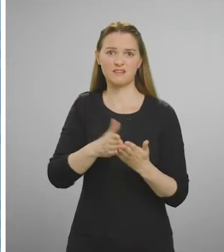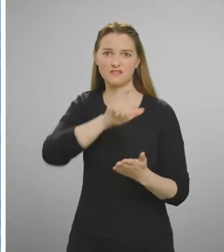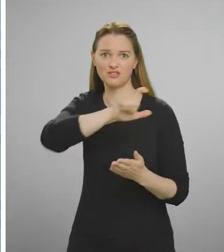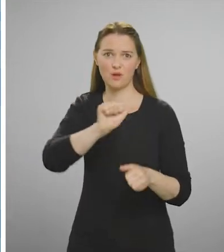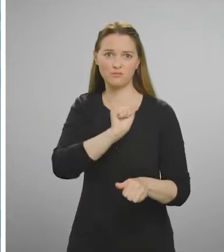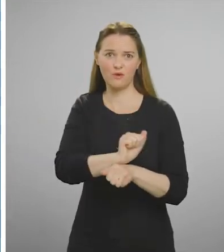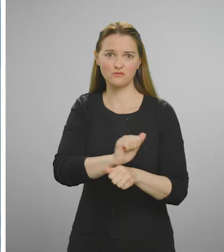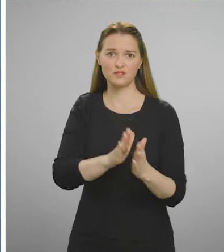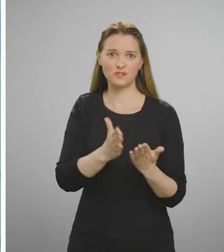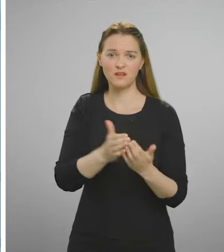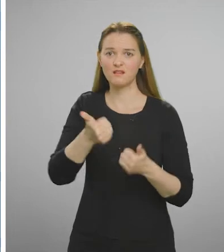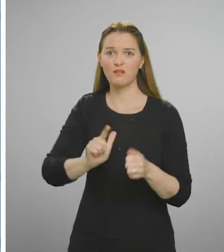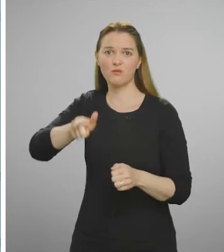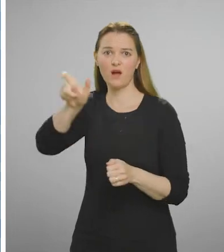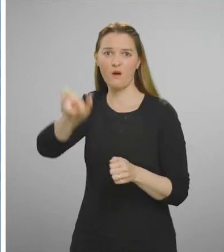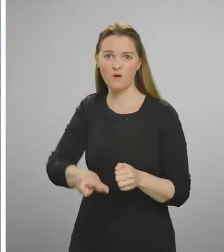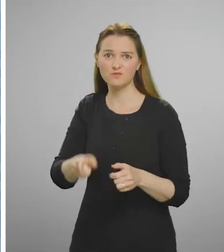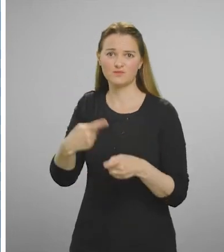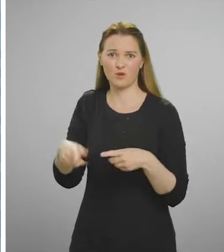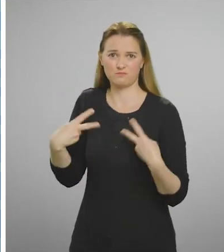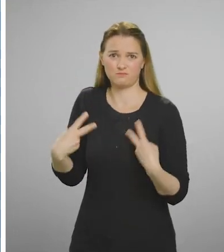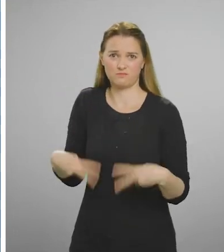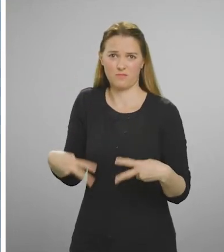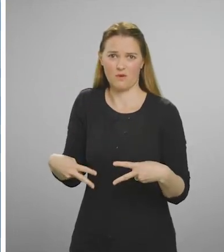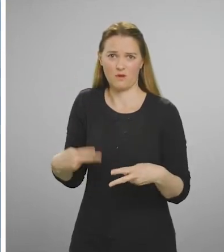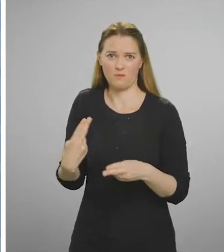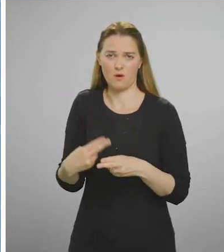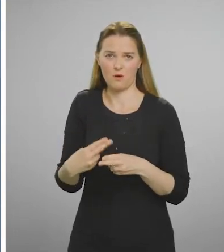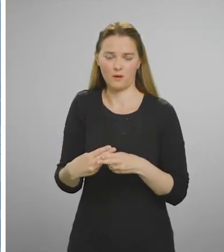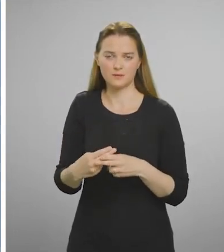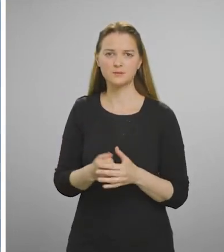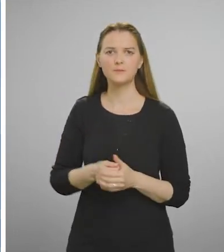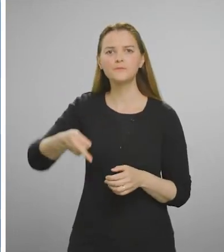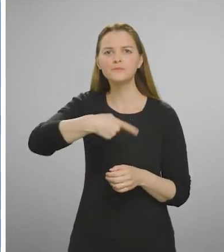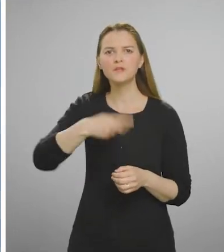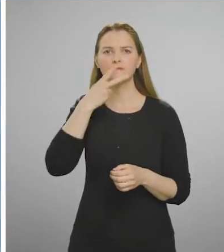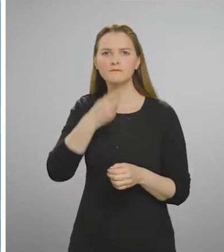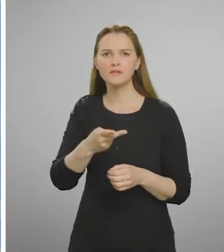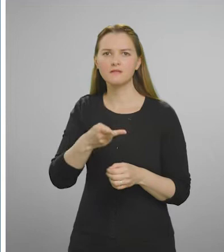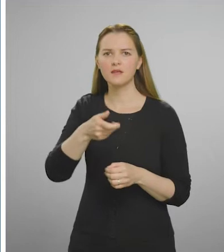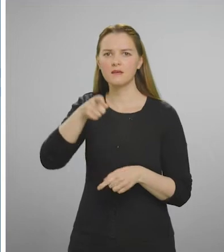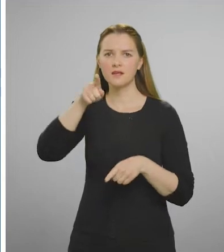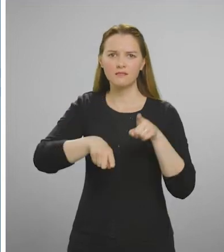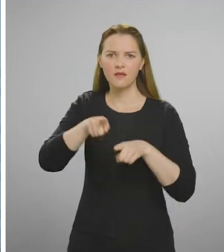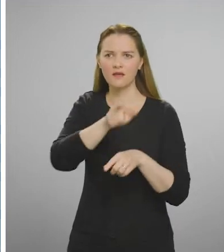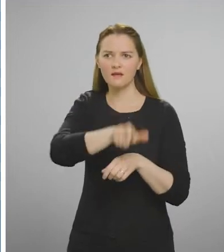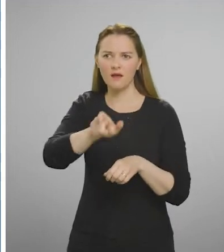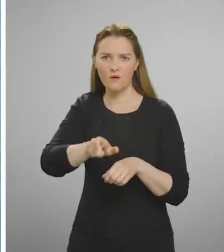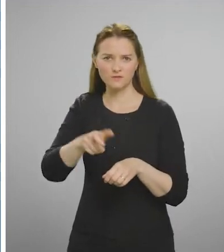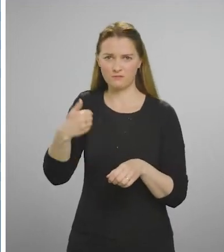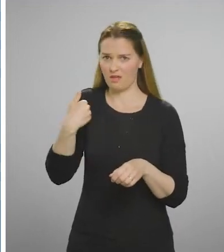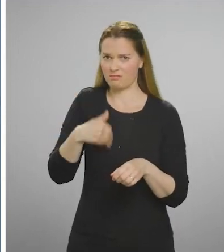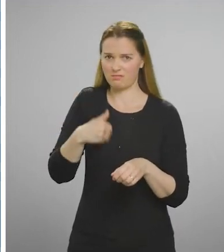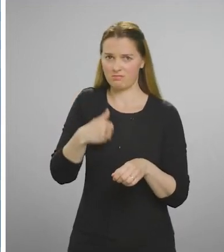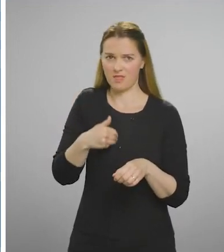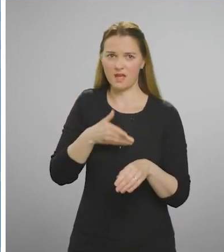posuđivati knjige u knjižnicama ili od drugih zbog straha od bolesti. Vidjeli smo da jedan dio čitatelja zbog straha od